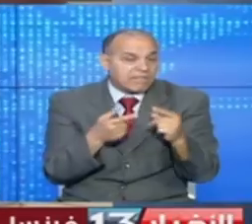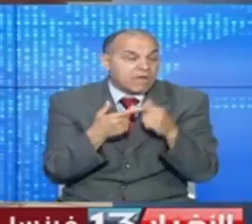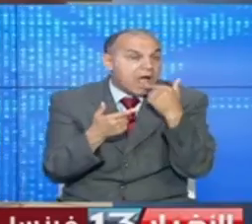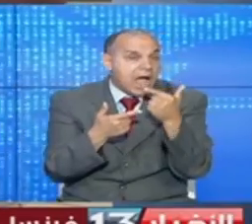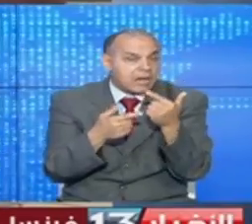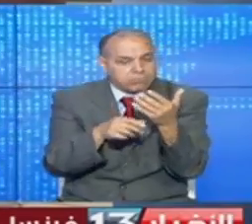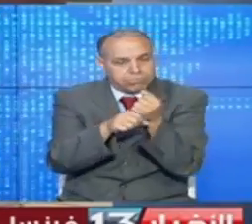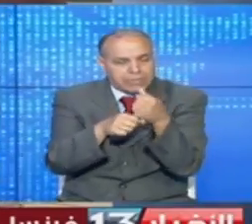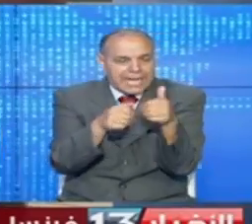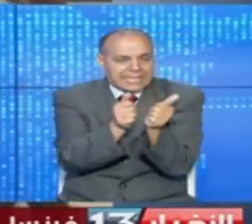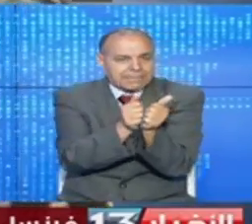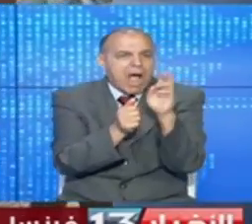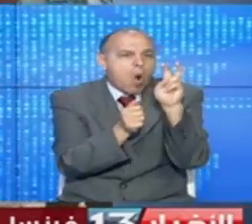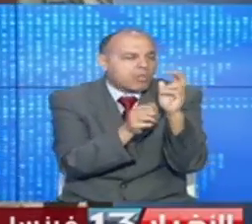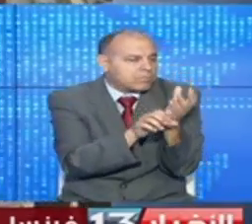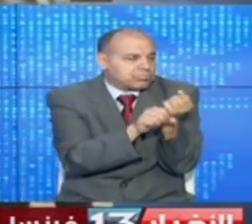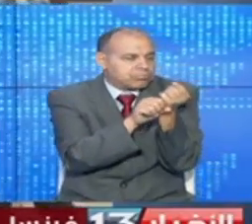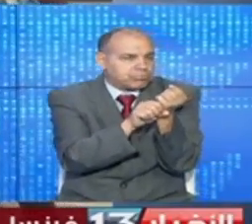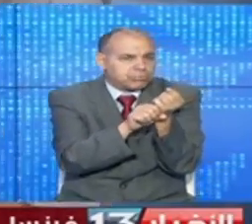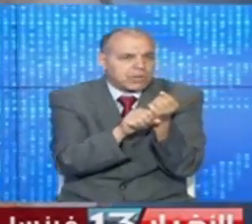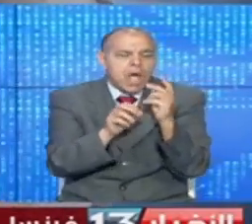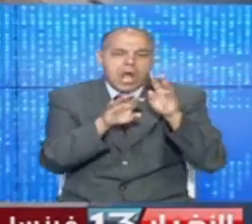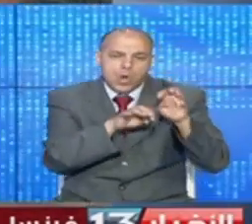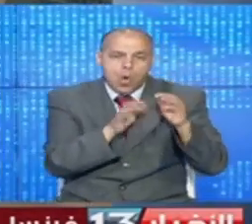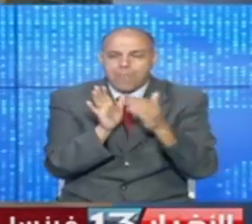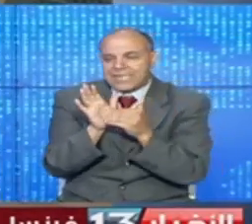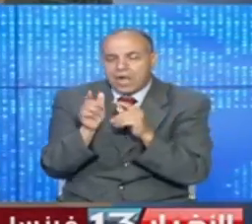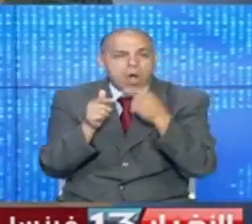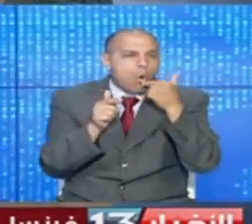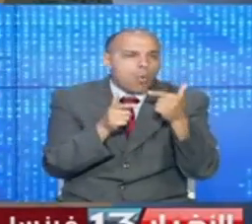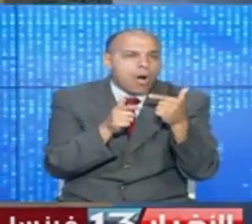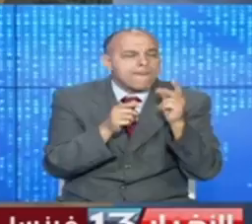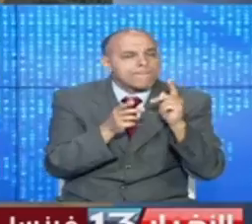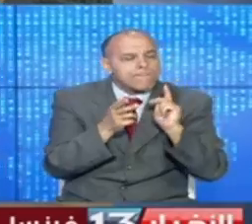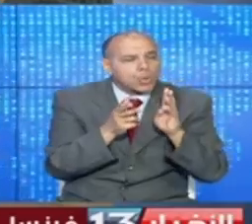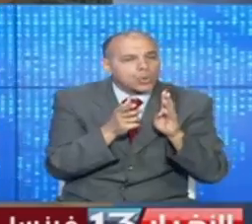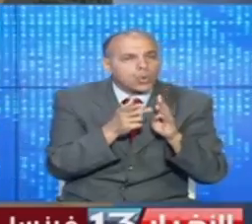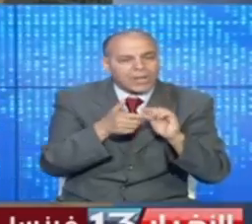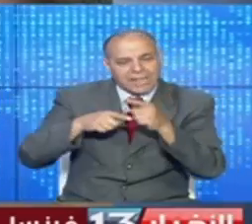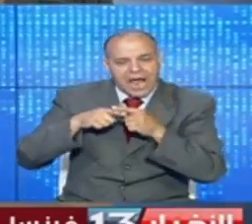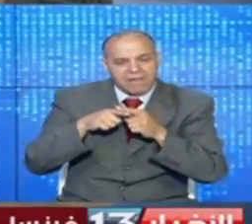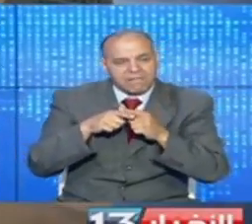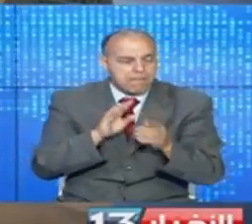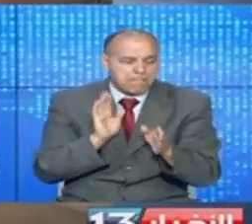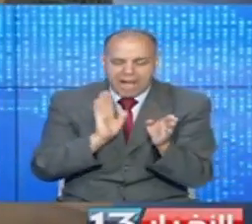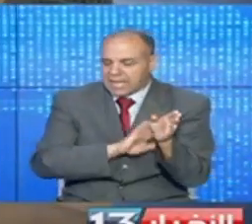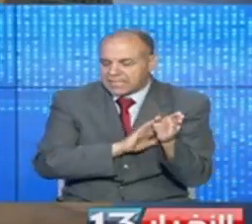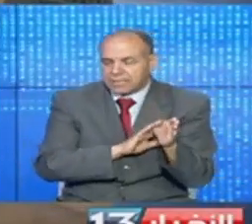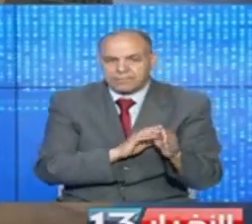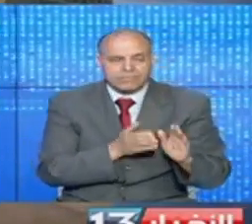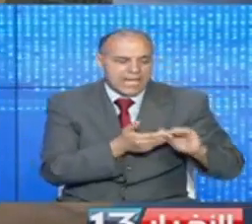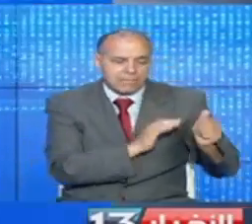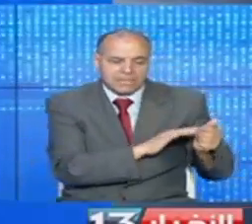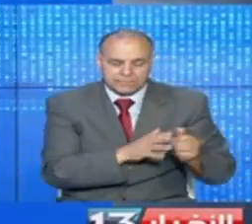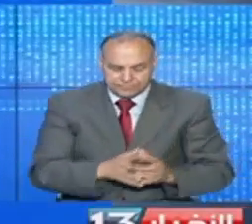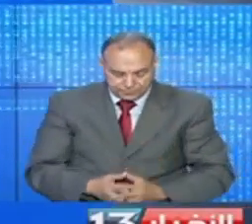أن يحقق حزب الخضر نجاحا في مدن مثل ليون ومارسيليا وبوردو وبالتحالف مع اليسار.